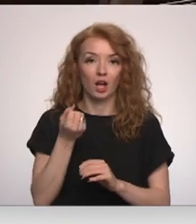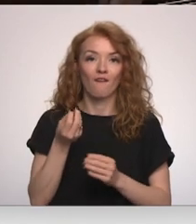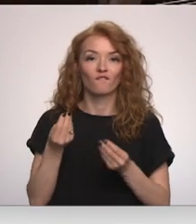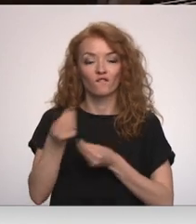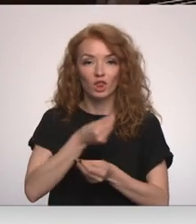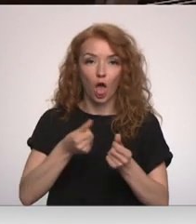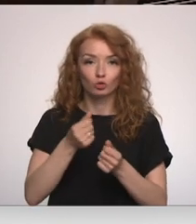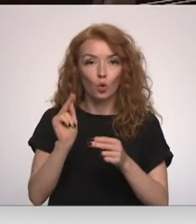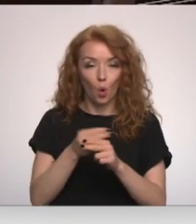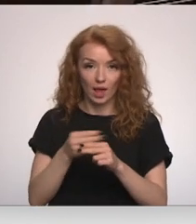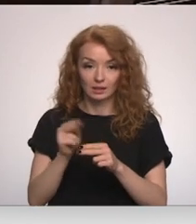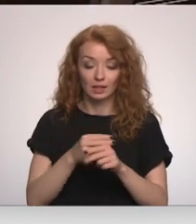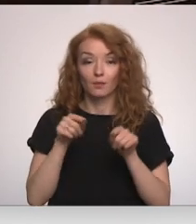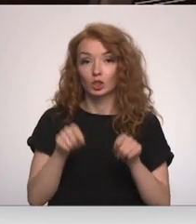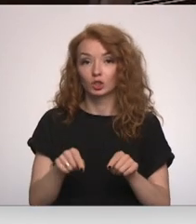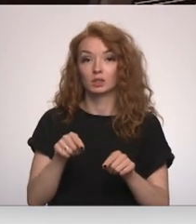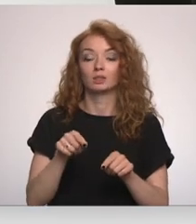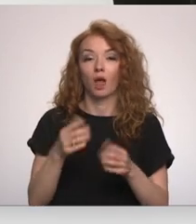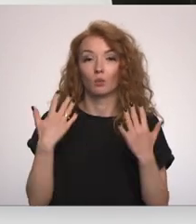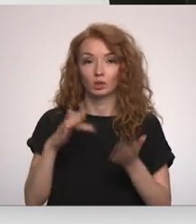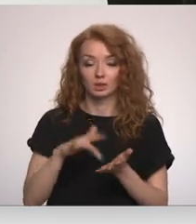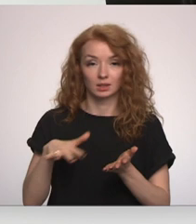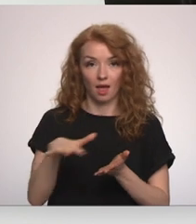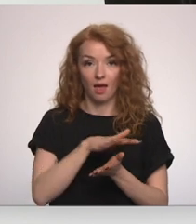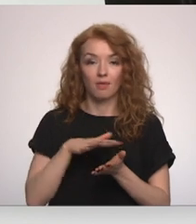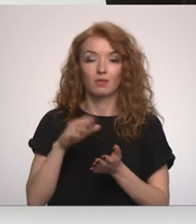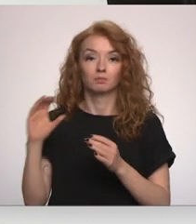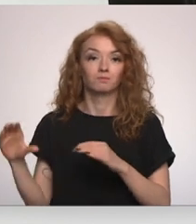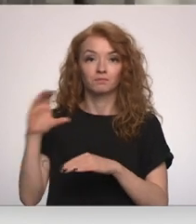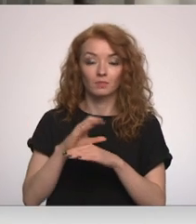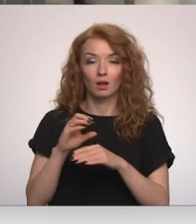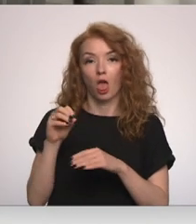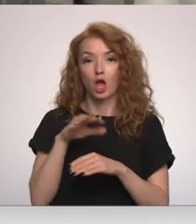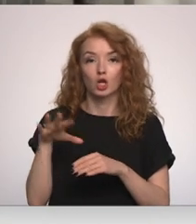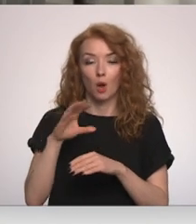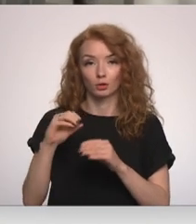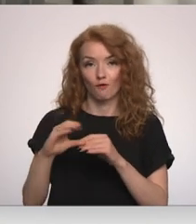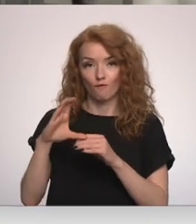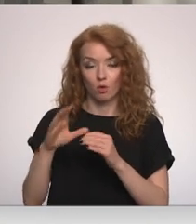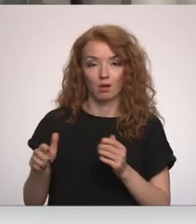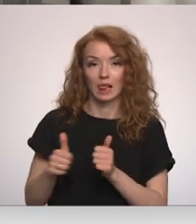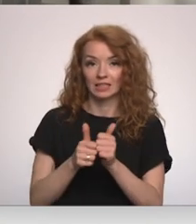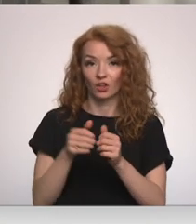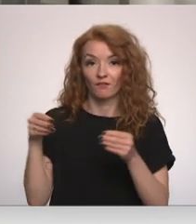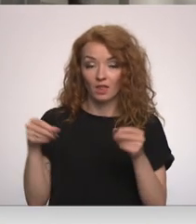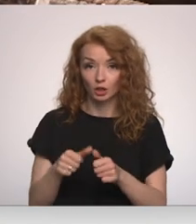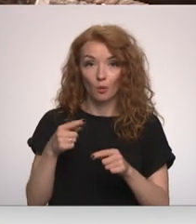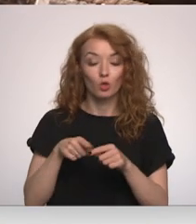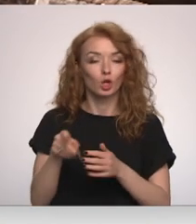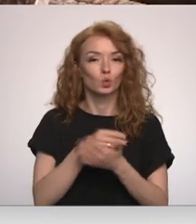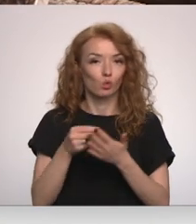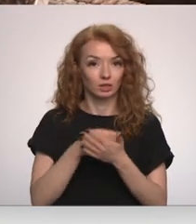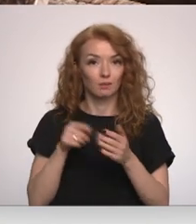korekcijā. Rekreācijas centrs Rēzeknē to par Eiropas reģionālās attīstības fonda līdzfinansējumu, un tas nozīmē,